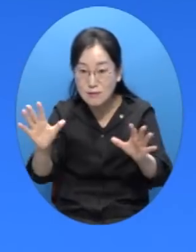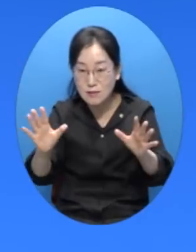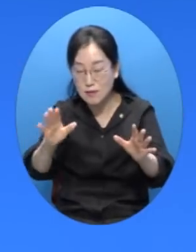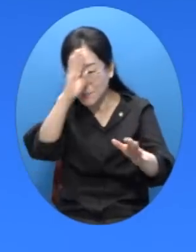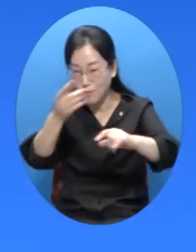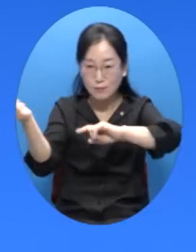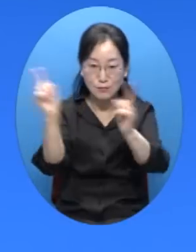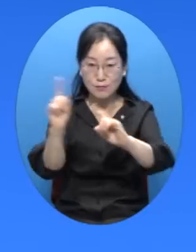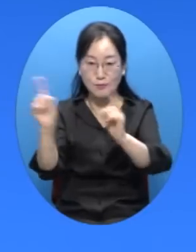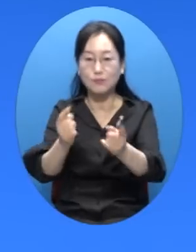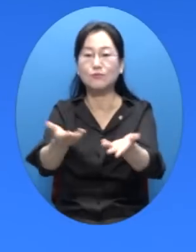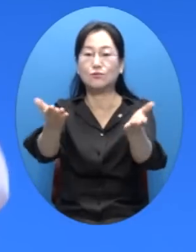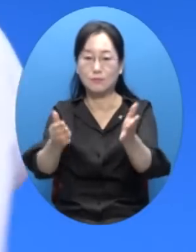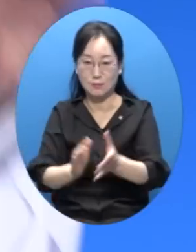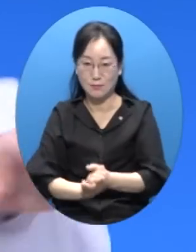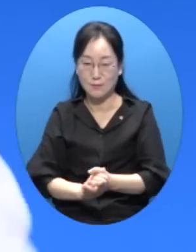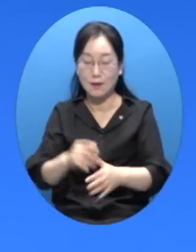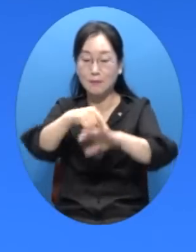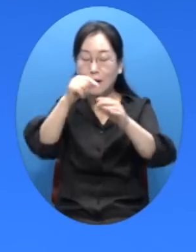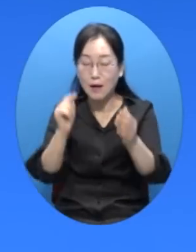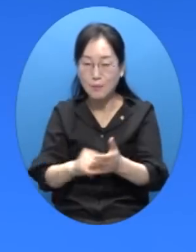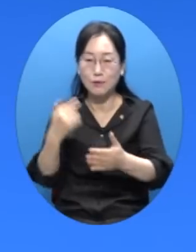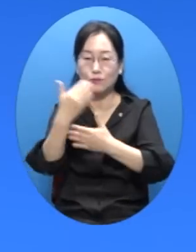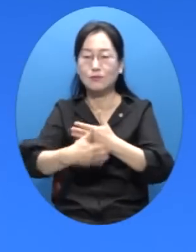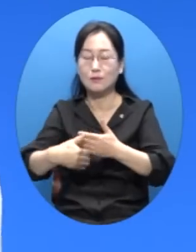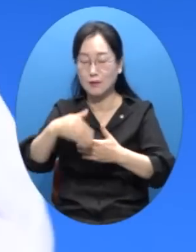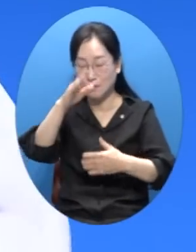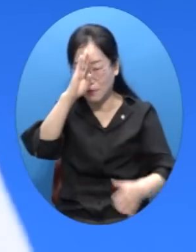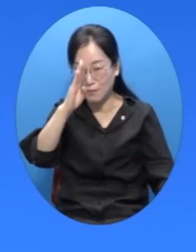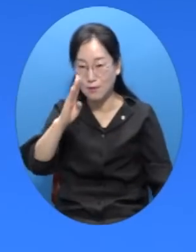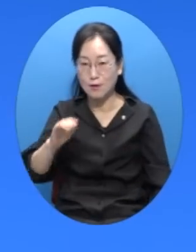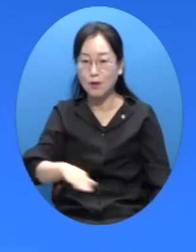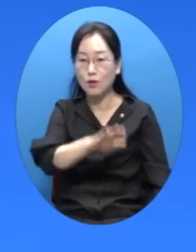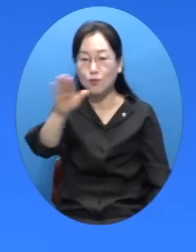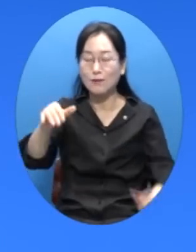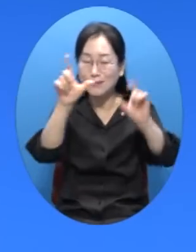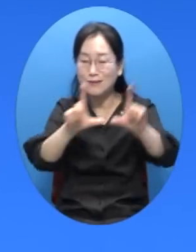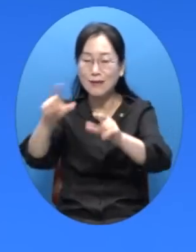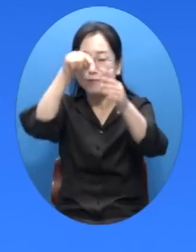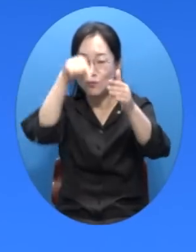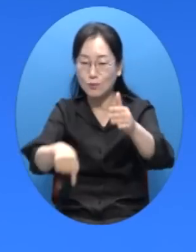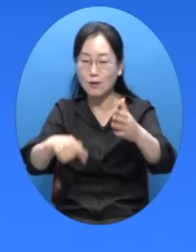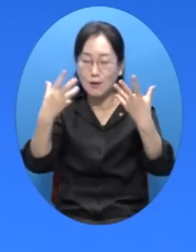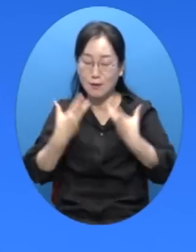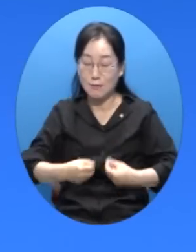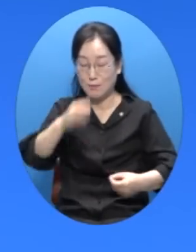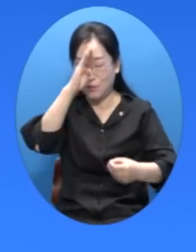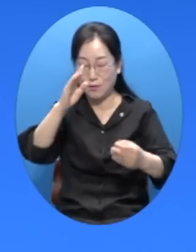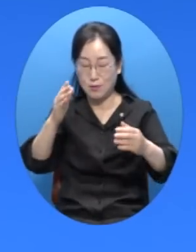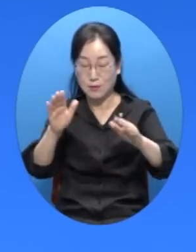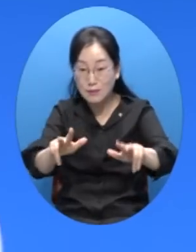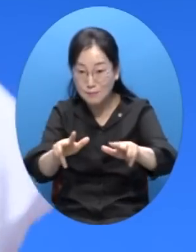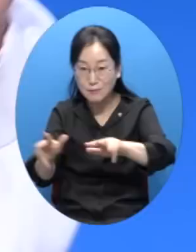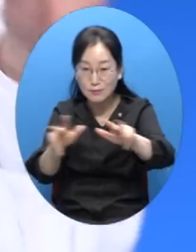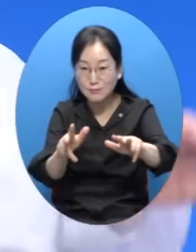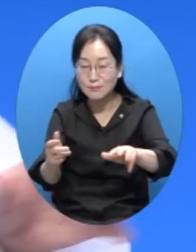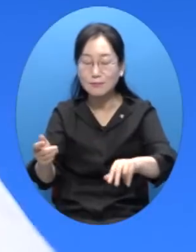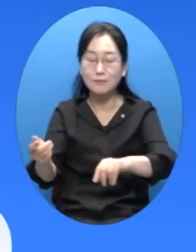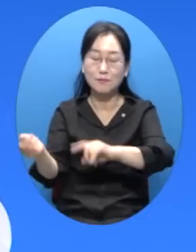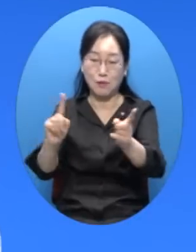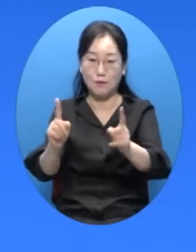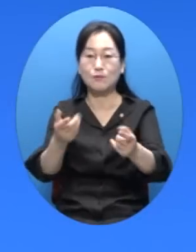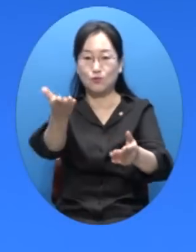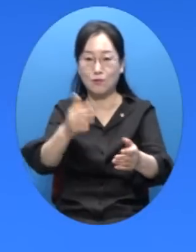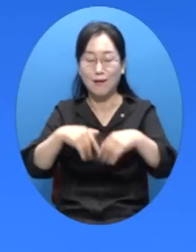병을 고쳐주시는 것입니다. 마음의 병, 육신의 병, 우리 삶 속의 모든 절망의 병을 주님 고쳐주시는 것입니다. 개인의